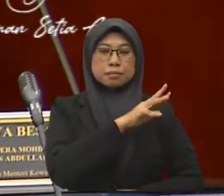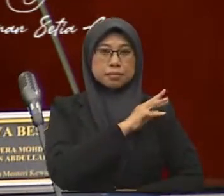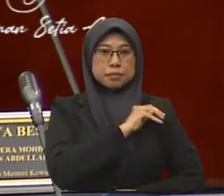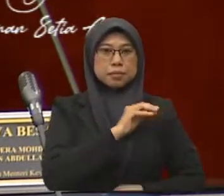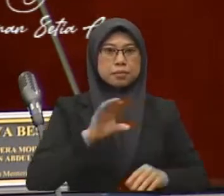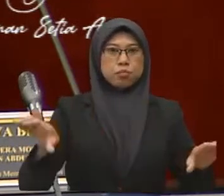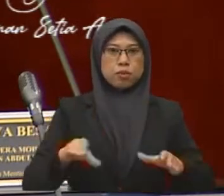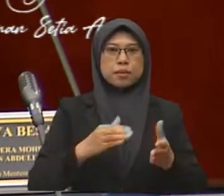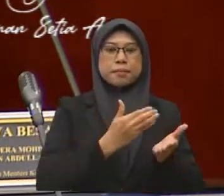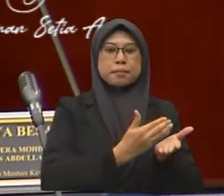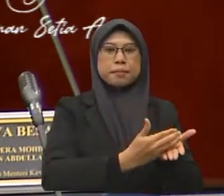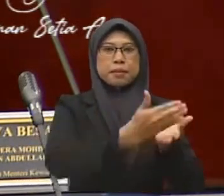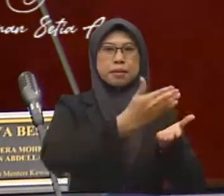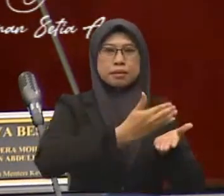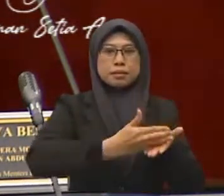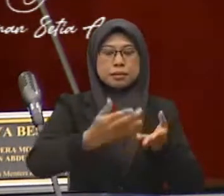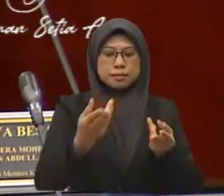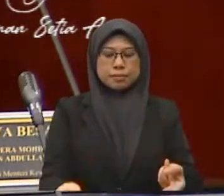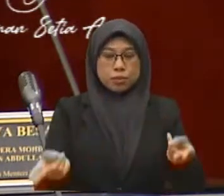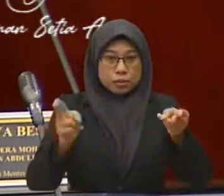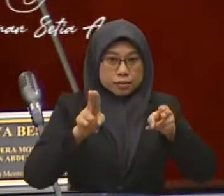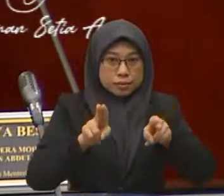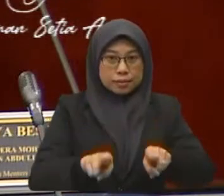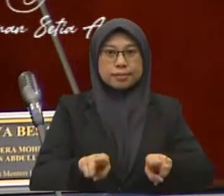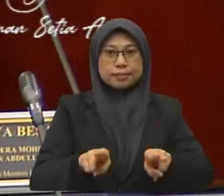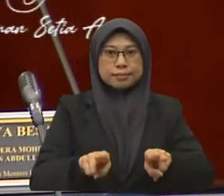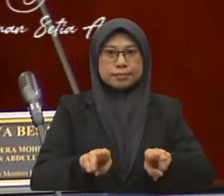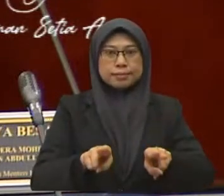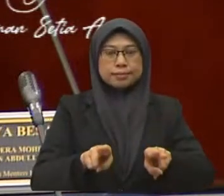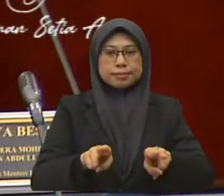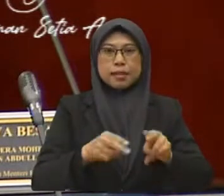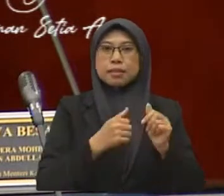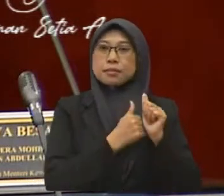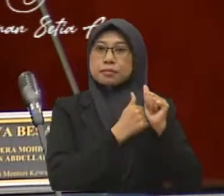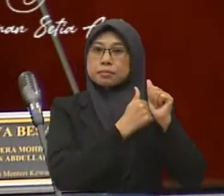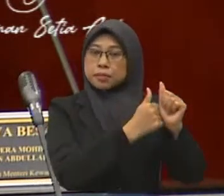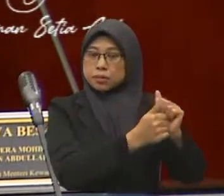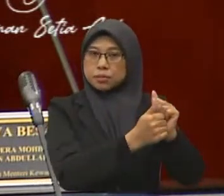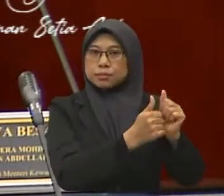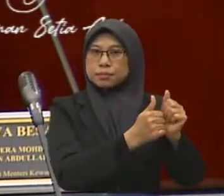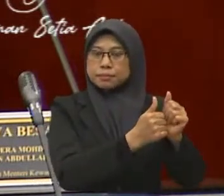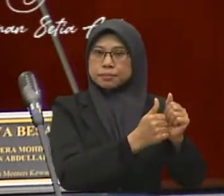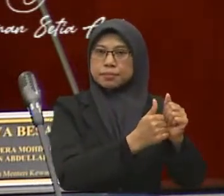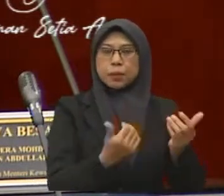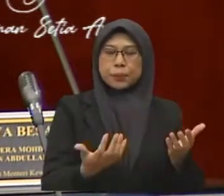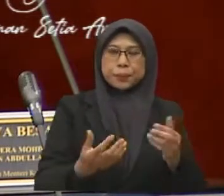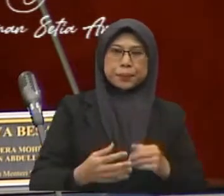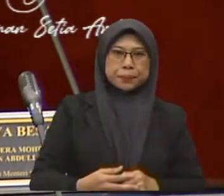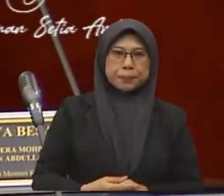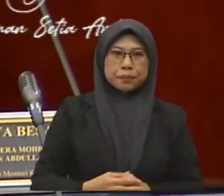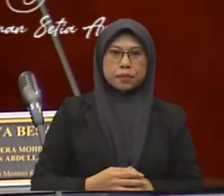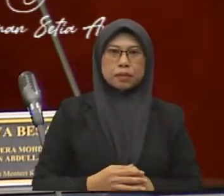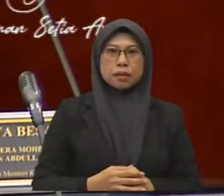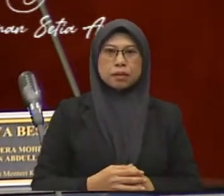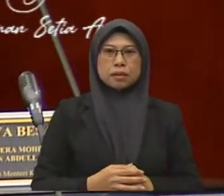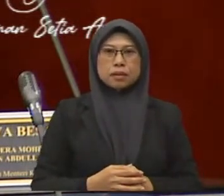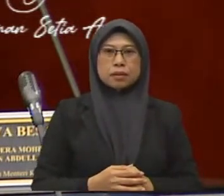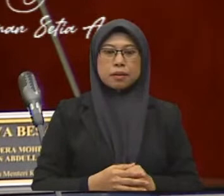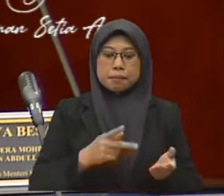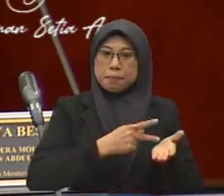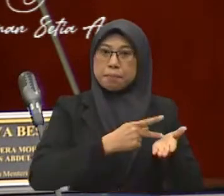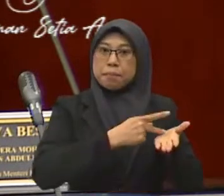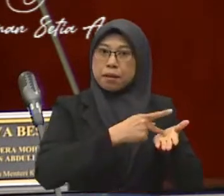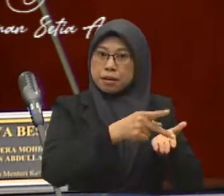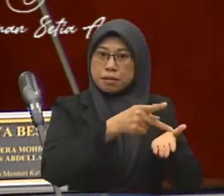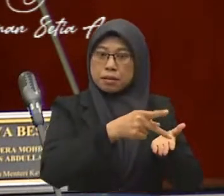melaksanakan pembayaran berdasarkan kontrak yang termaktub. Secara ringkasnya, kemajuan pembayaran